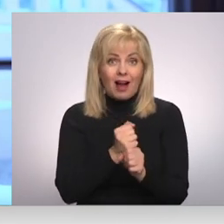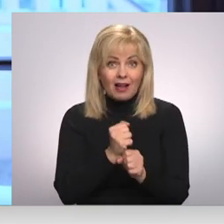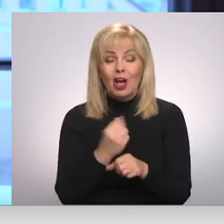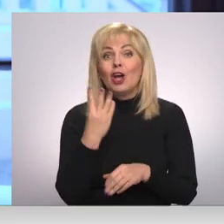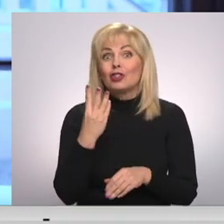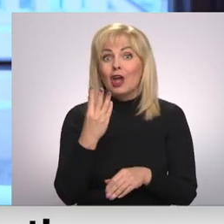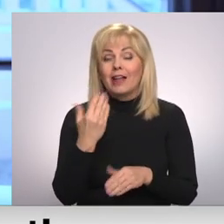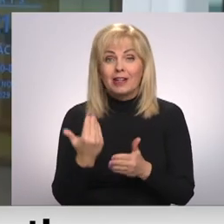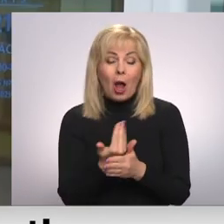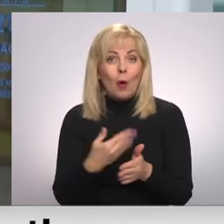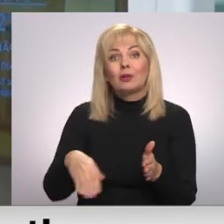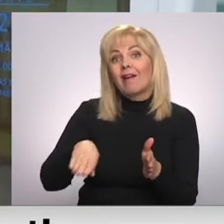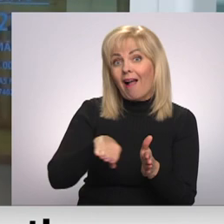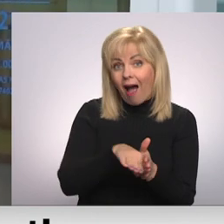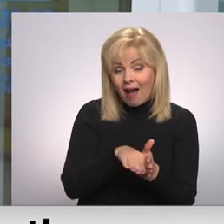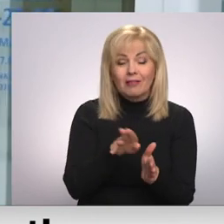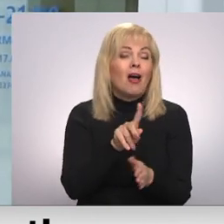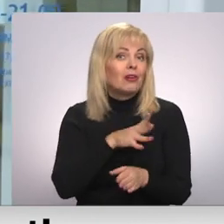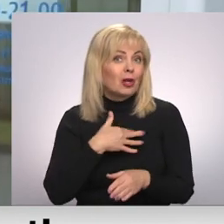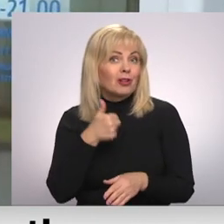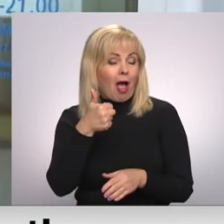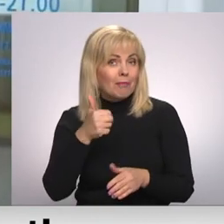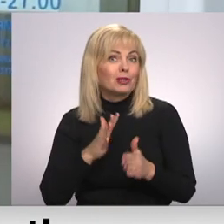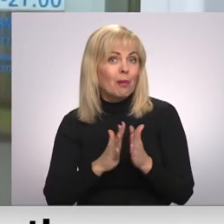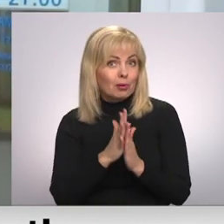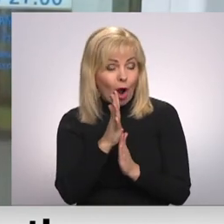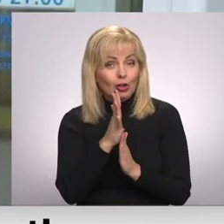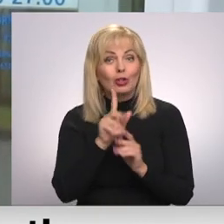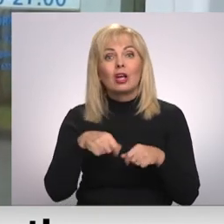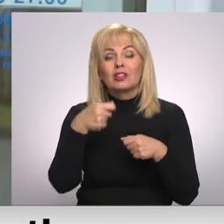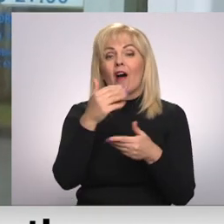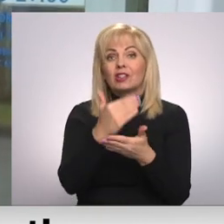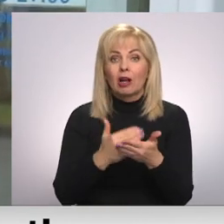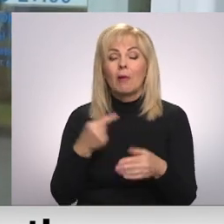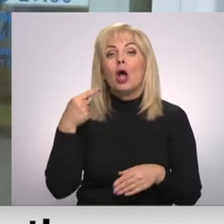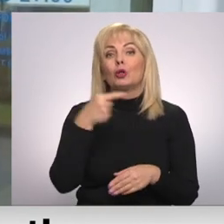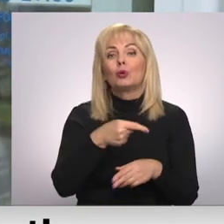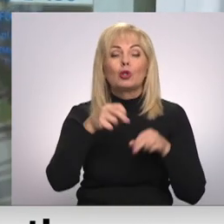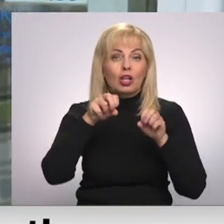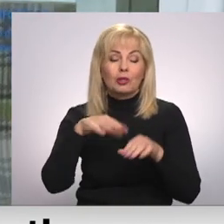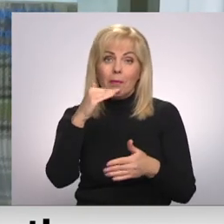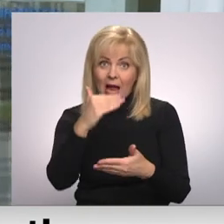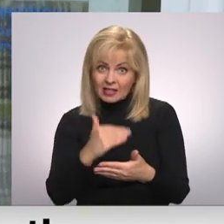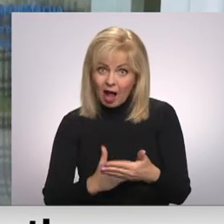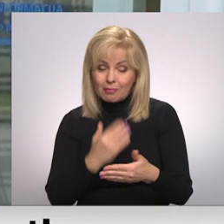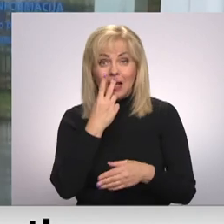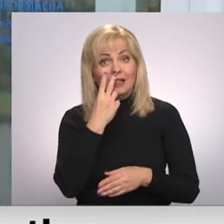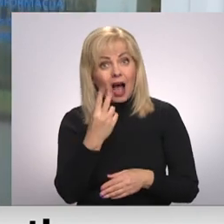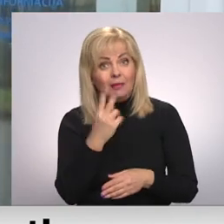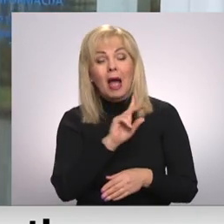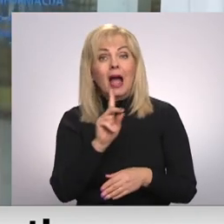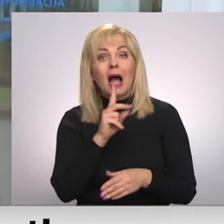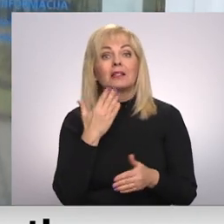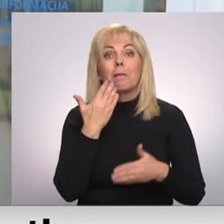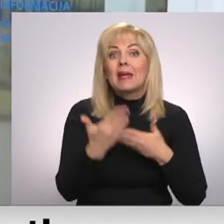ir diezgan liels procents. Katru gadu mēs, domāju, sniedzam to sarakstu ar trūkstošajām speciālitātēm, kuras mēs redzam, un tad skatāmies, kas